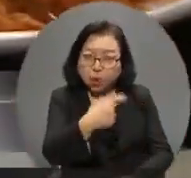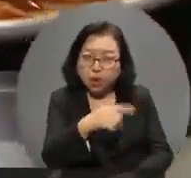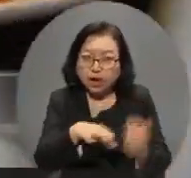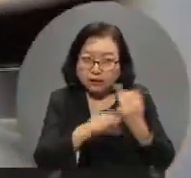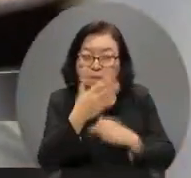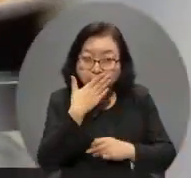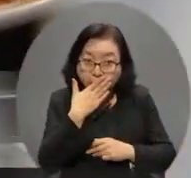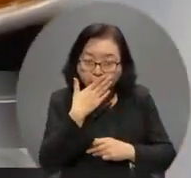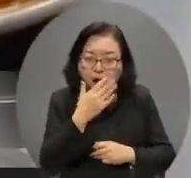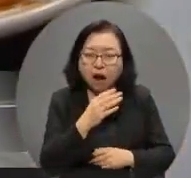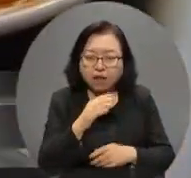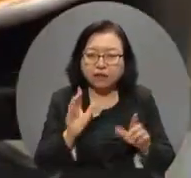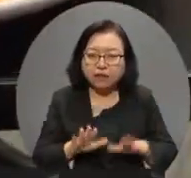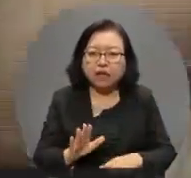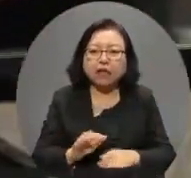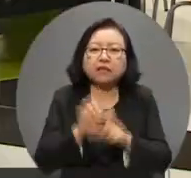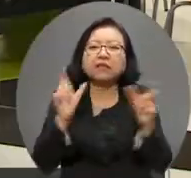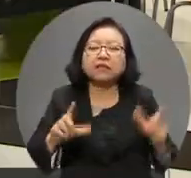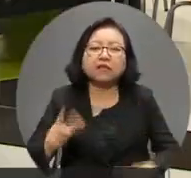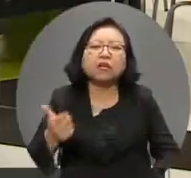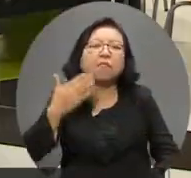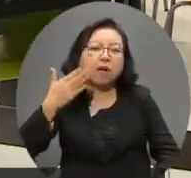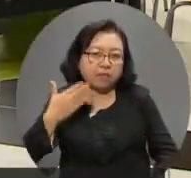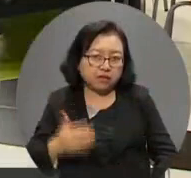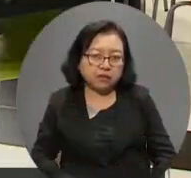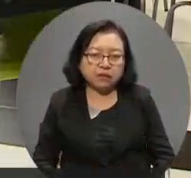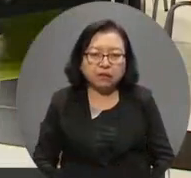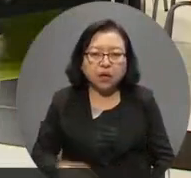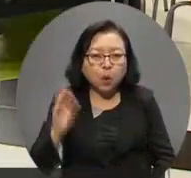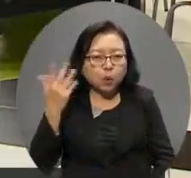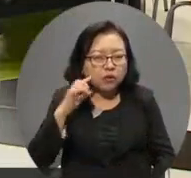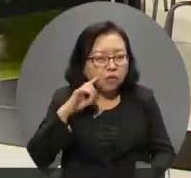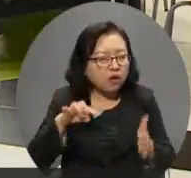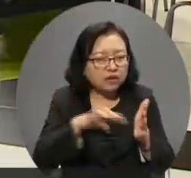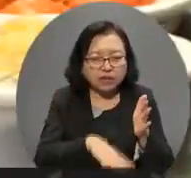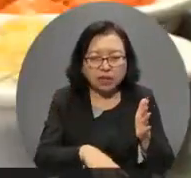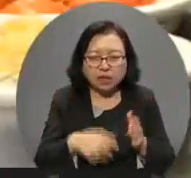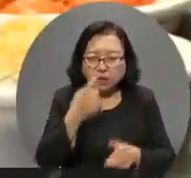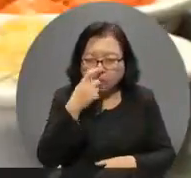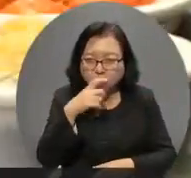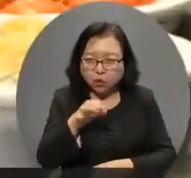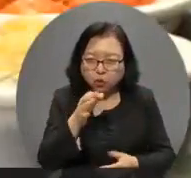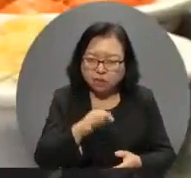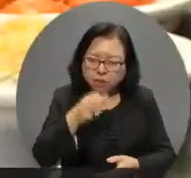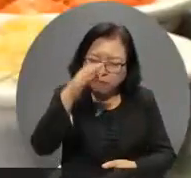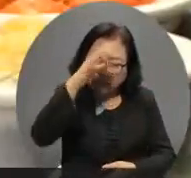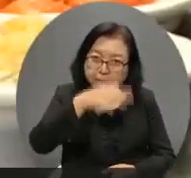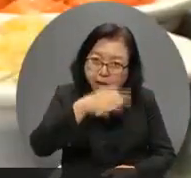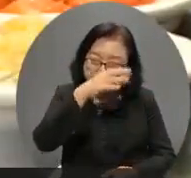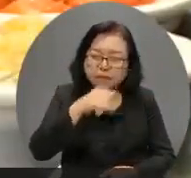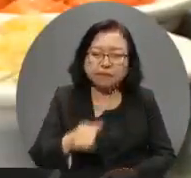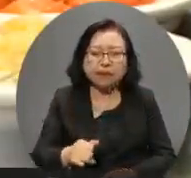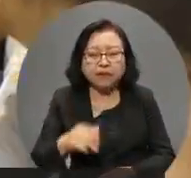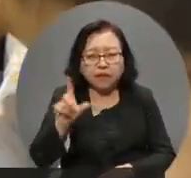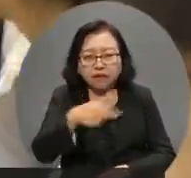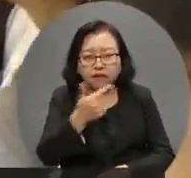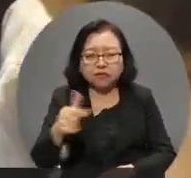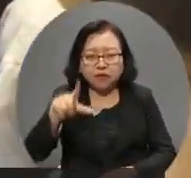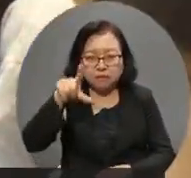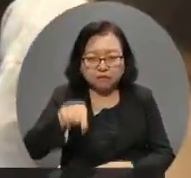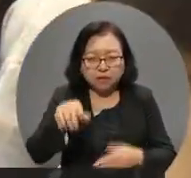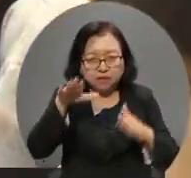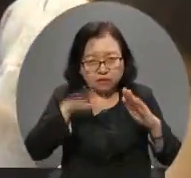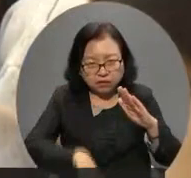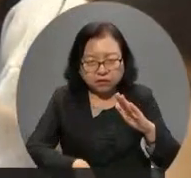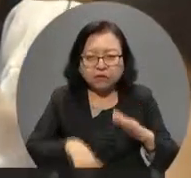저녁밥까지 확대했습니다. 월세, 학원비 등 안 오른 게 없는 요즘이지만 학교에서는 만 원도 안 되는 돈으로 하루 세 끼를 해결할 수 있게